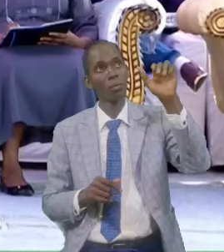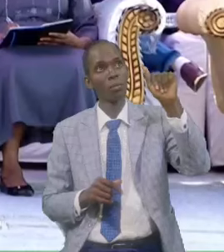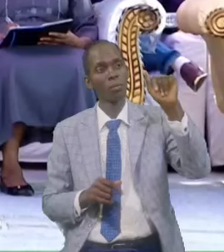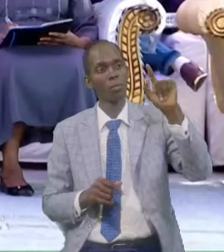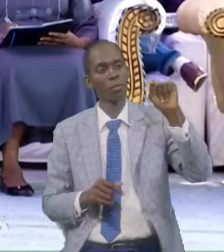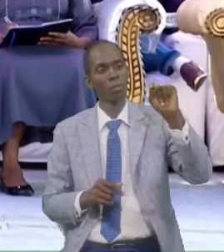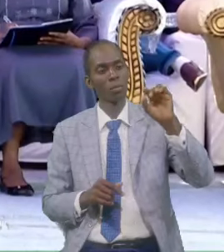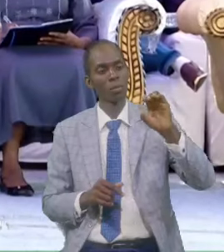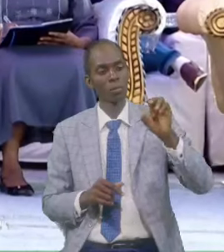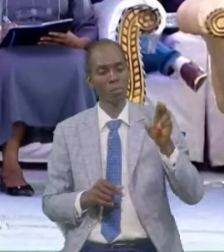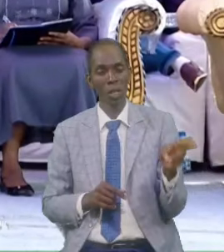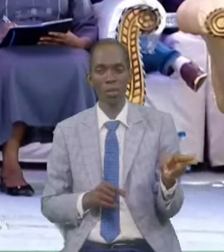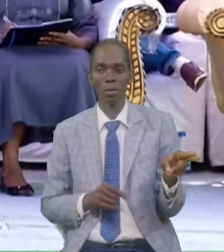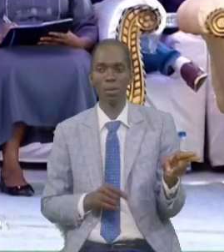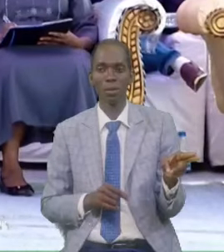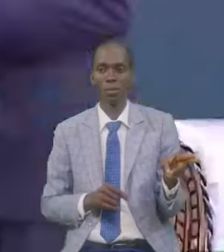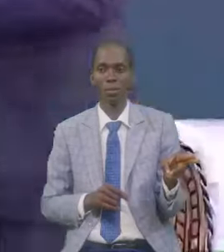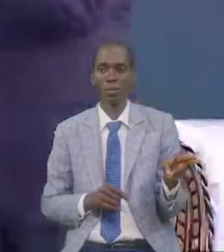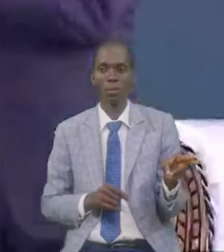WATCHA ఆ యొక్క పదాన్ని మీరు కూడా గమనించండి.